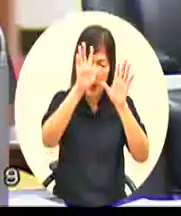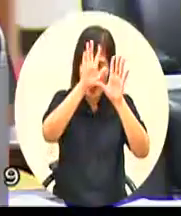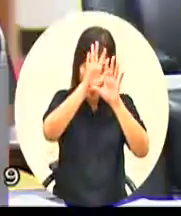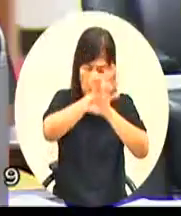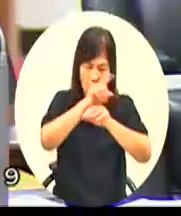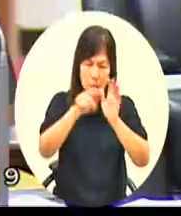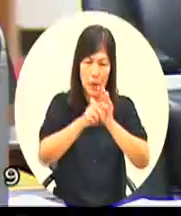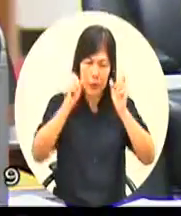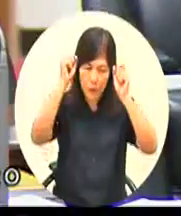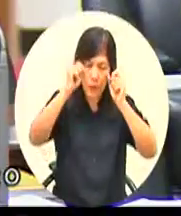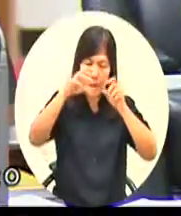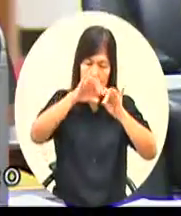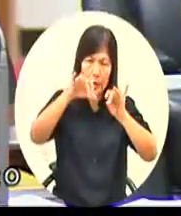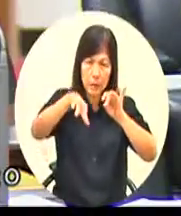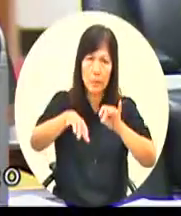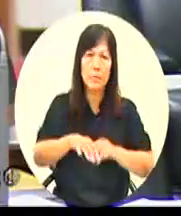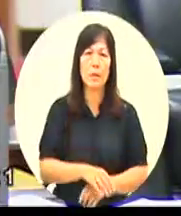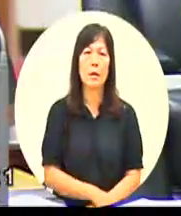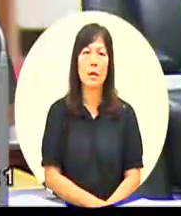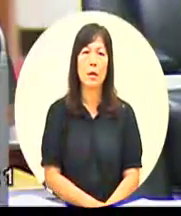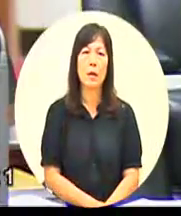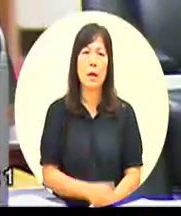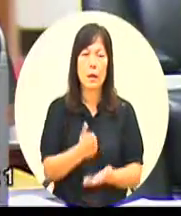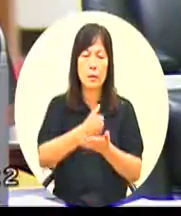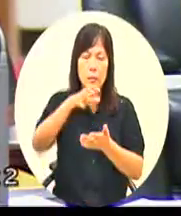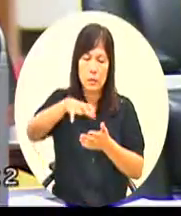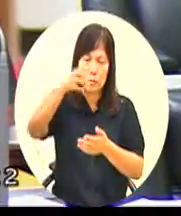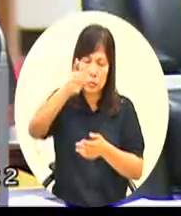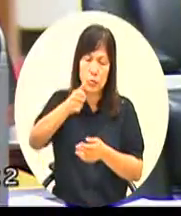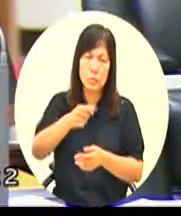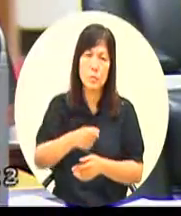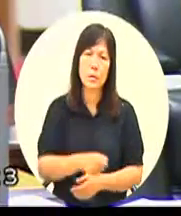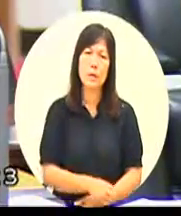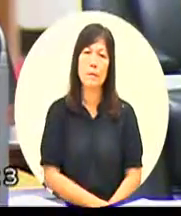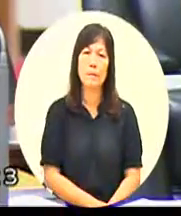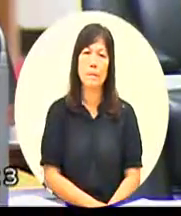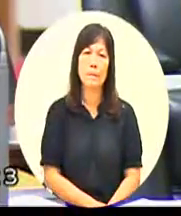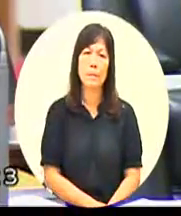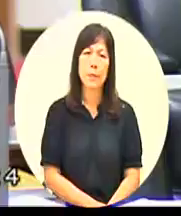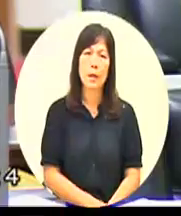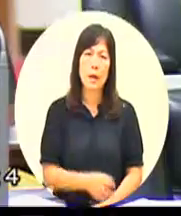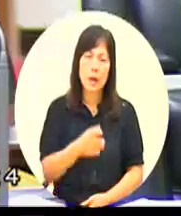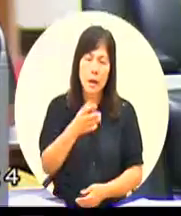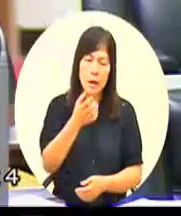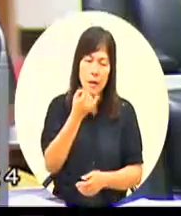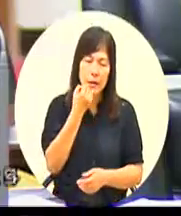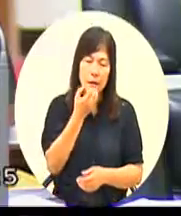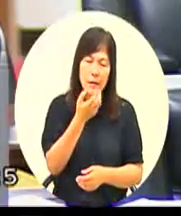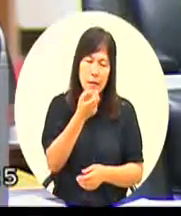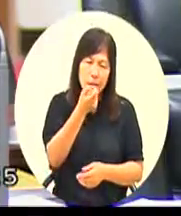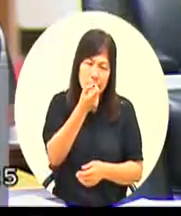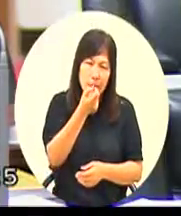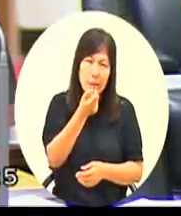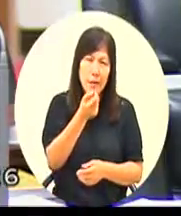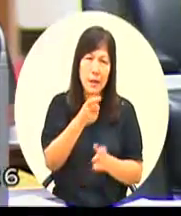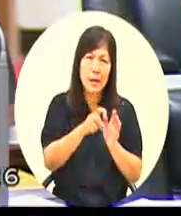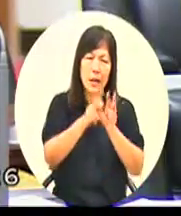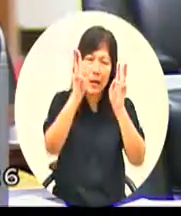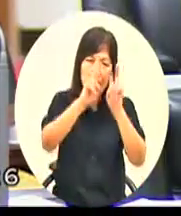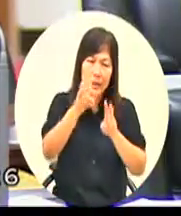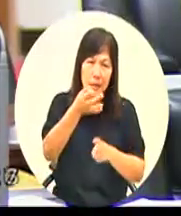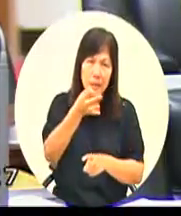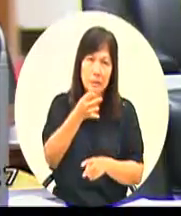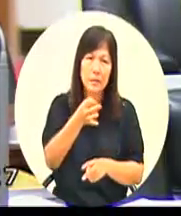的一个运动地方嘛，所以拜托局长，是不是稍微花一点水电那个电费啊，